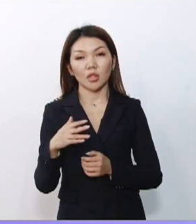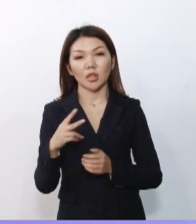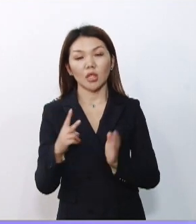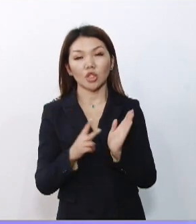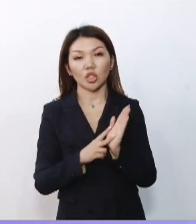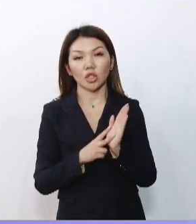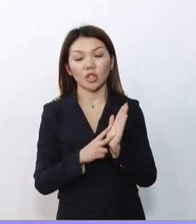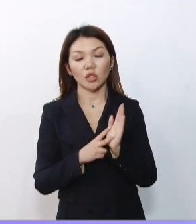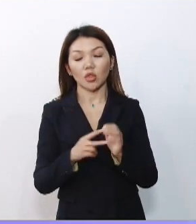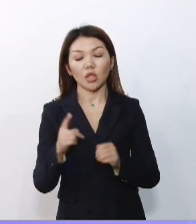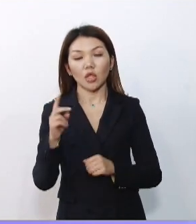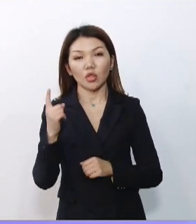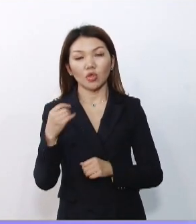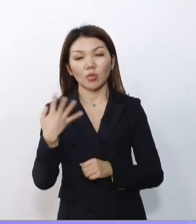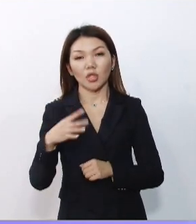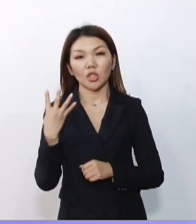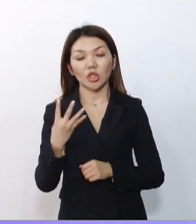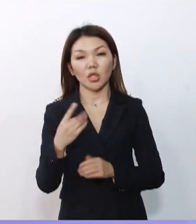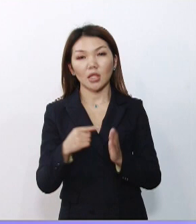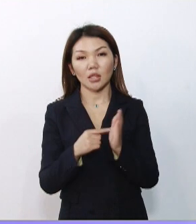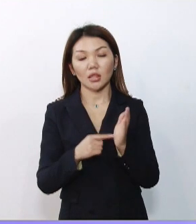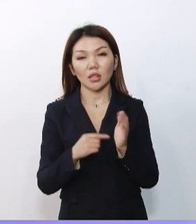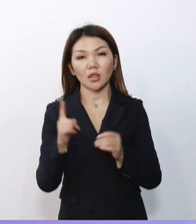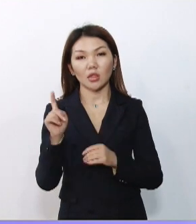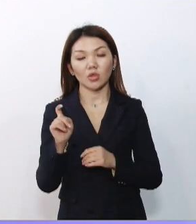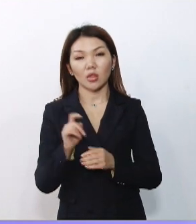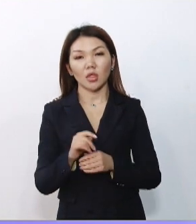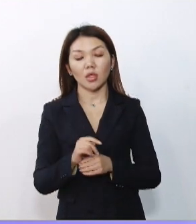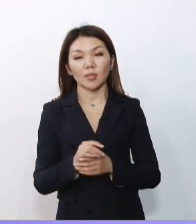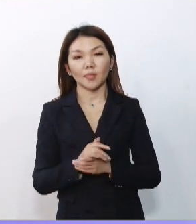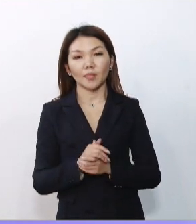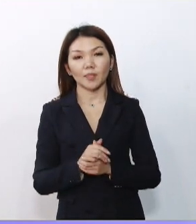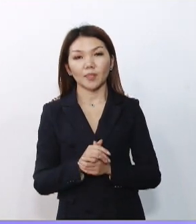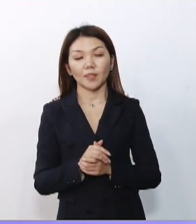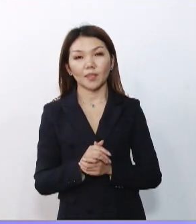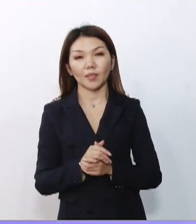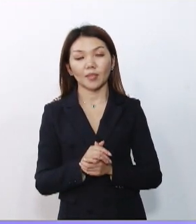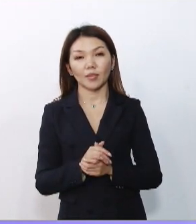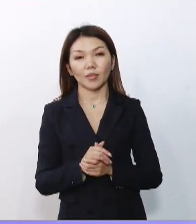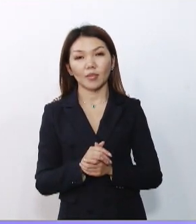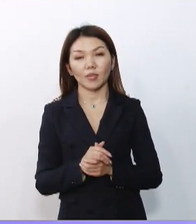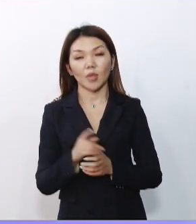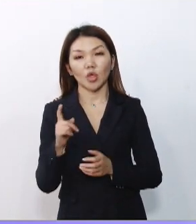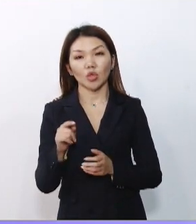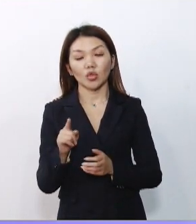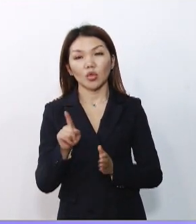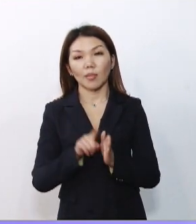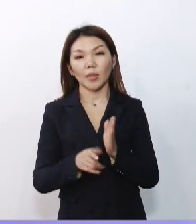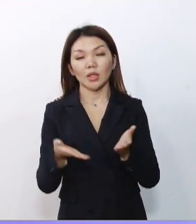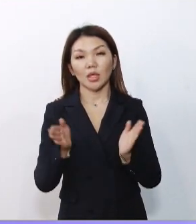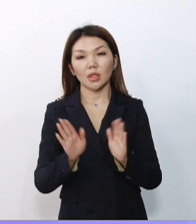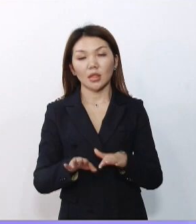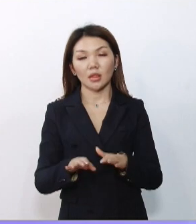154 разделить на 100. Самое большее число, меньше делимого, которое разделится на 100 без остатка –